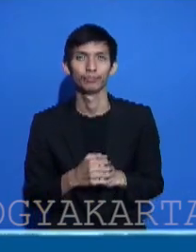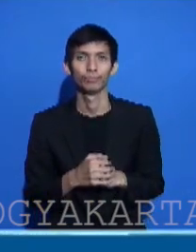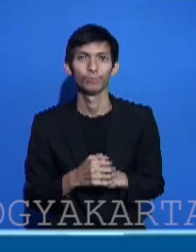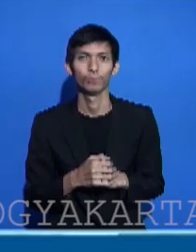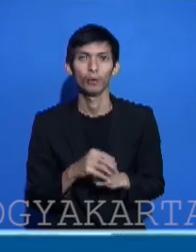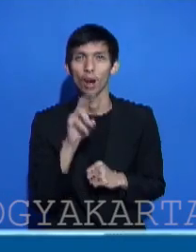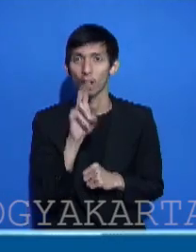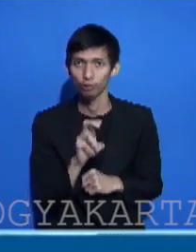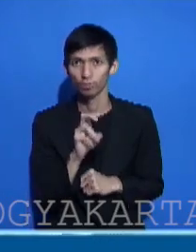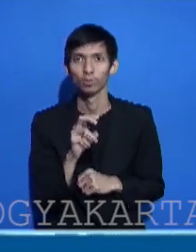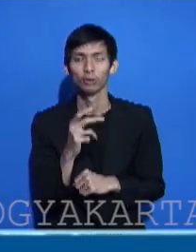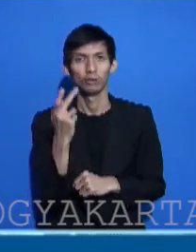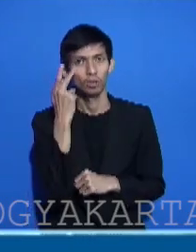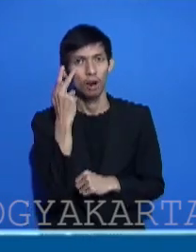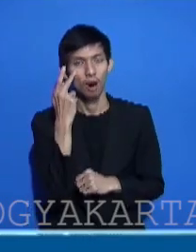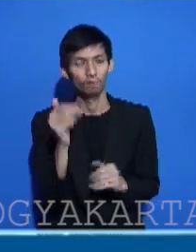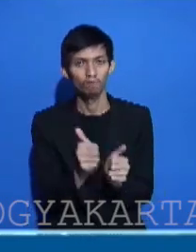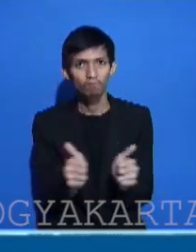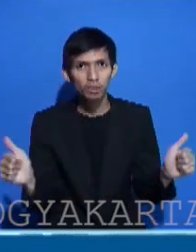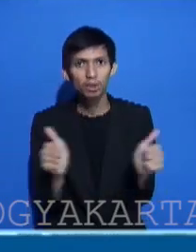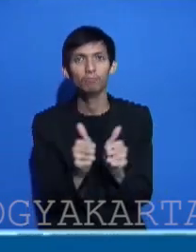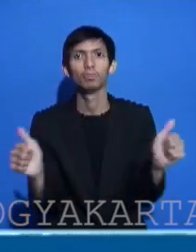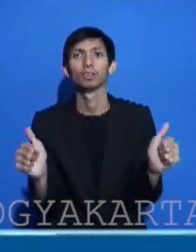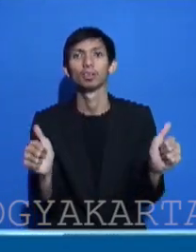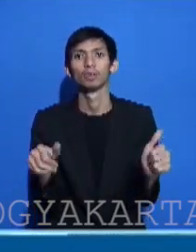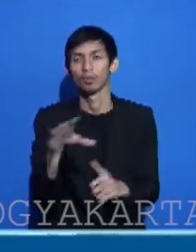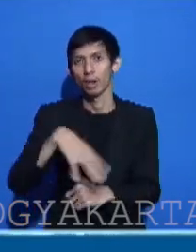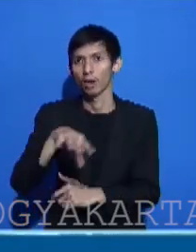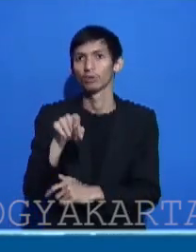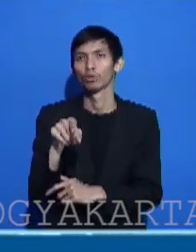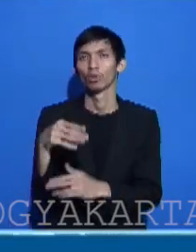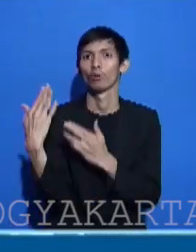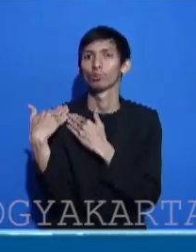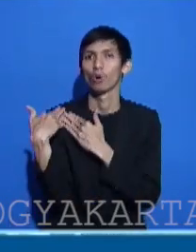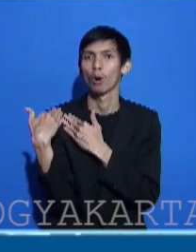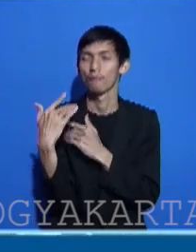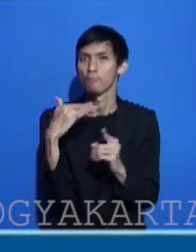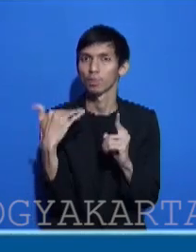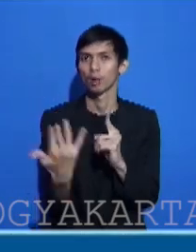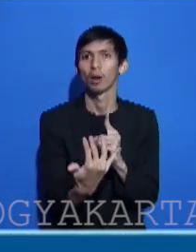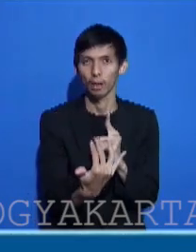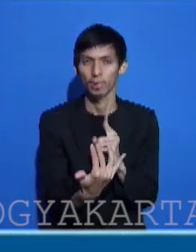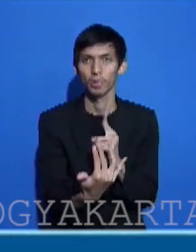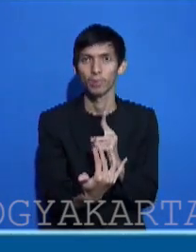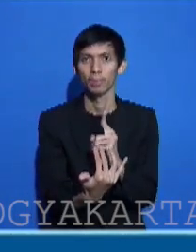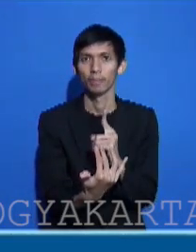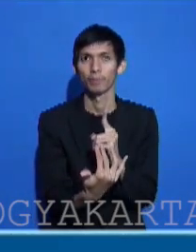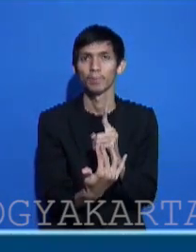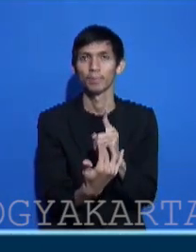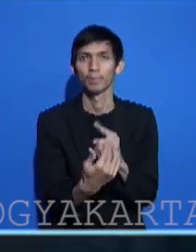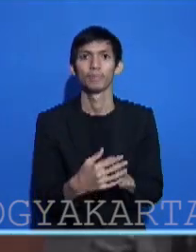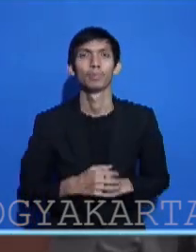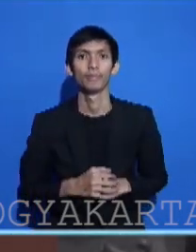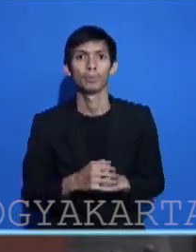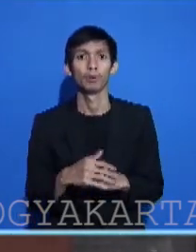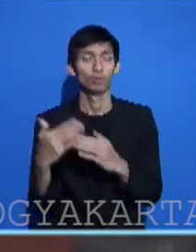njagi karesikaning laladan ingkang ugi mujudaken tanggel jawabipun warga masyarakat ingkang ugi dipun